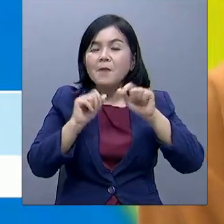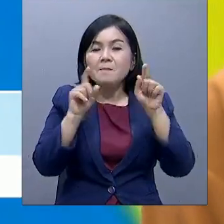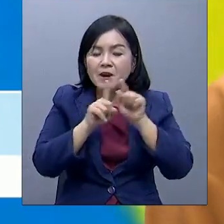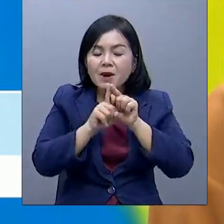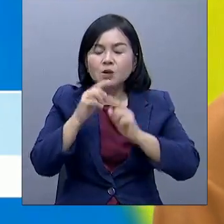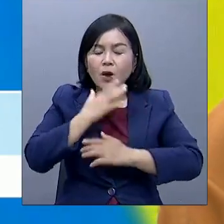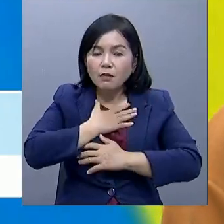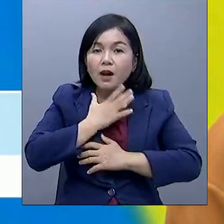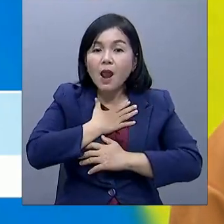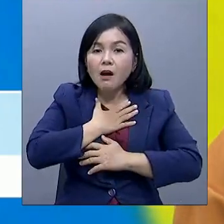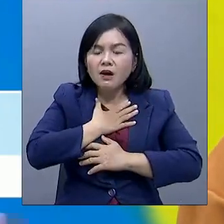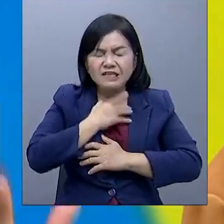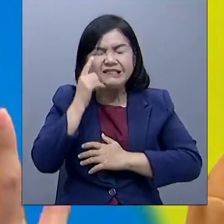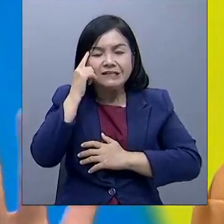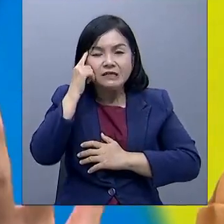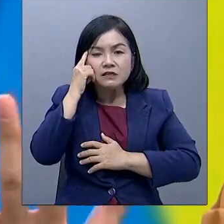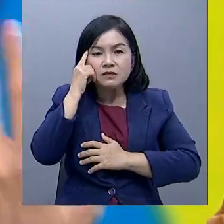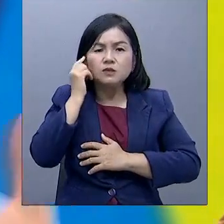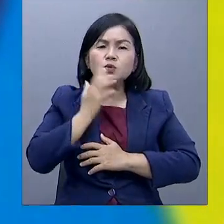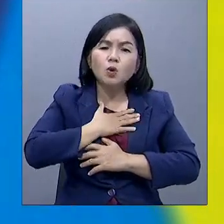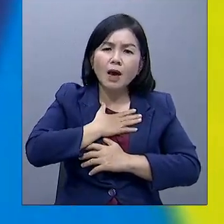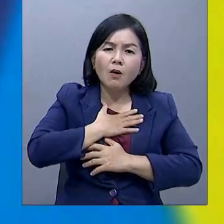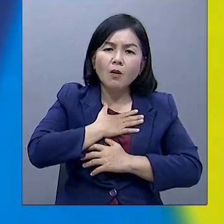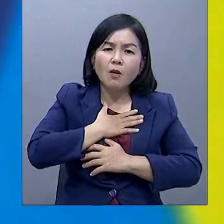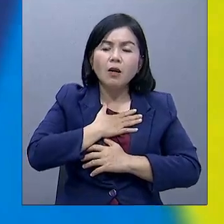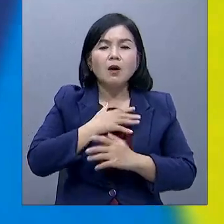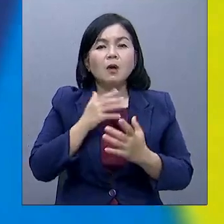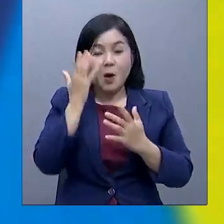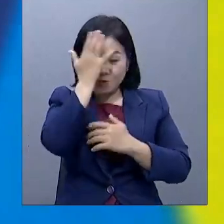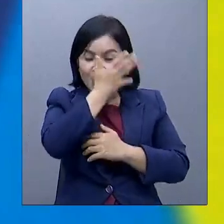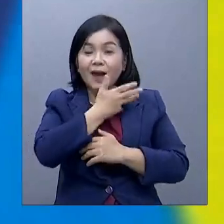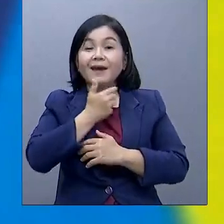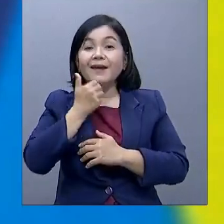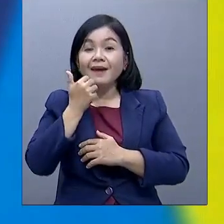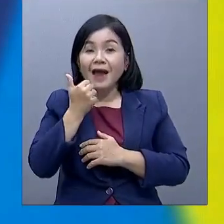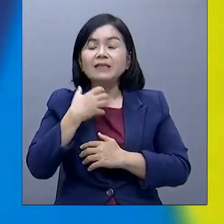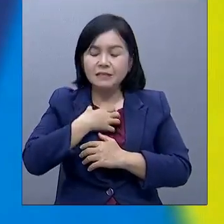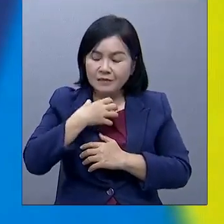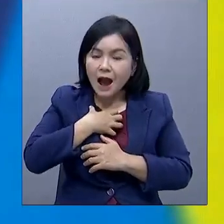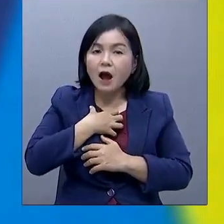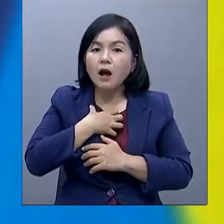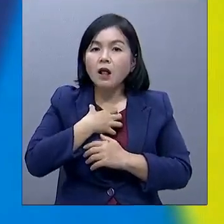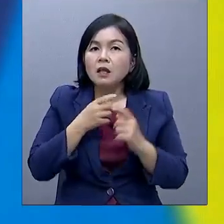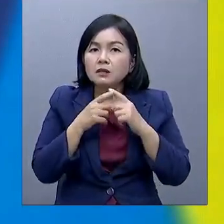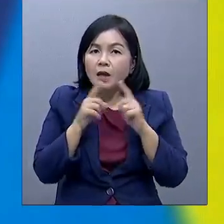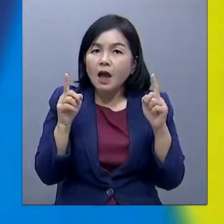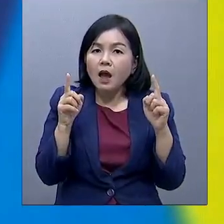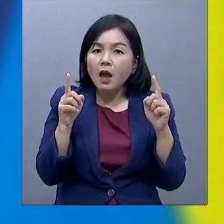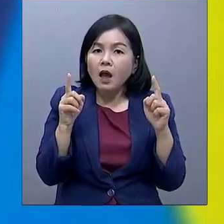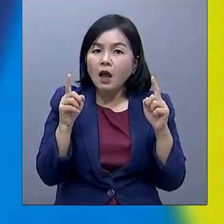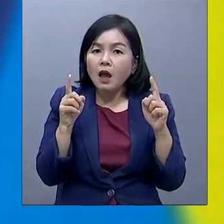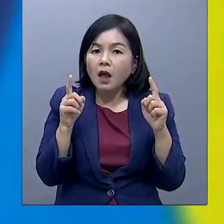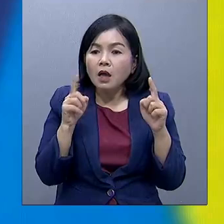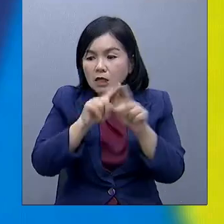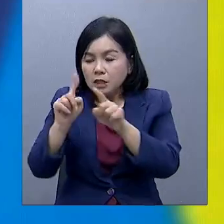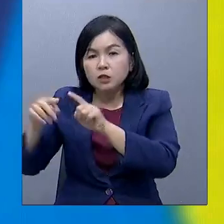เราอาจจะคิดว่าคุณค่าของเรามันอยู่ที่ความสวยความอะไรอย่างที่ตาจ๋าเป็นเนี้ยแต่บางทีคุณค่ามันอยู่ที่ตรงอื่นด้ว